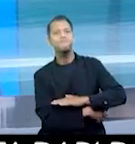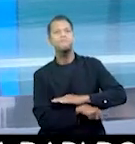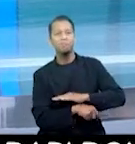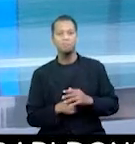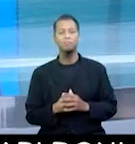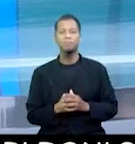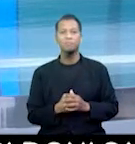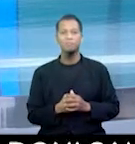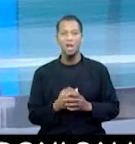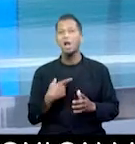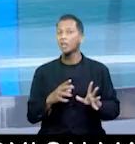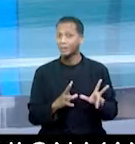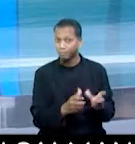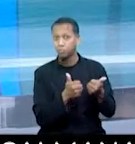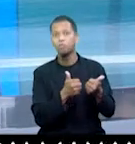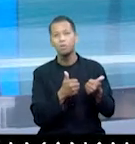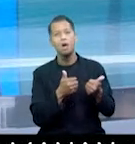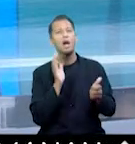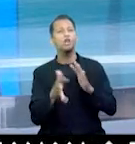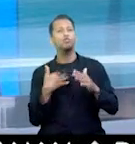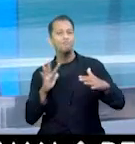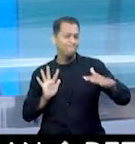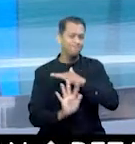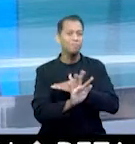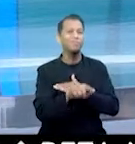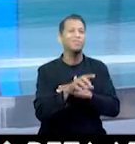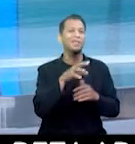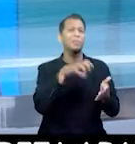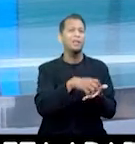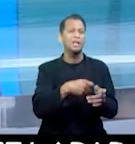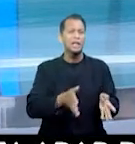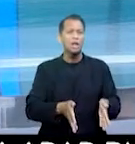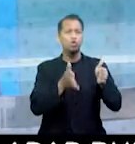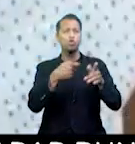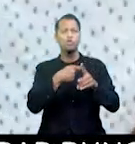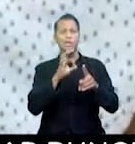Temuan ini terkuak saat melakukan sidak terkait kelangkaan minyak goreng di salah satu kios.